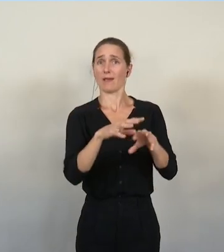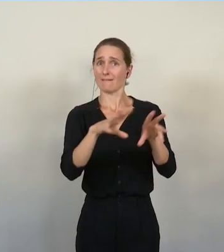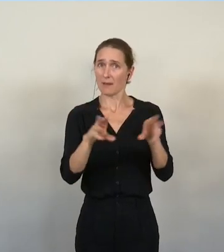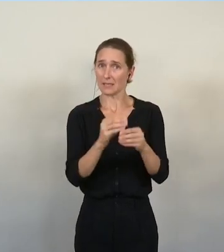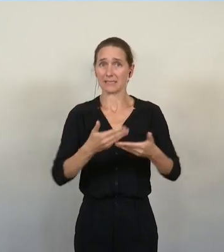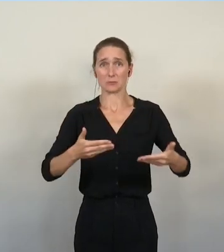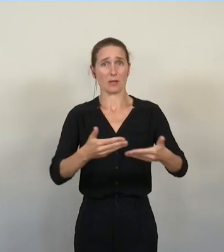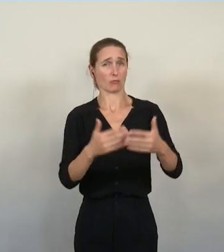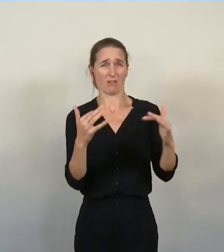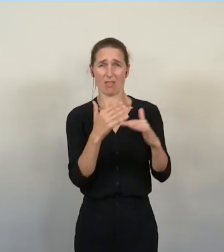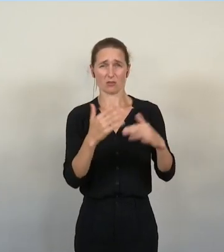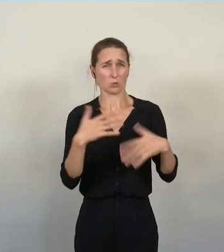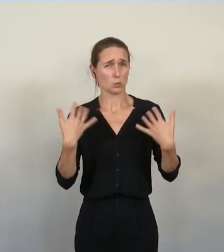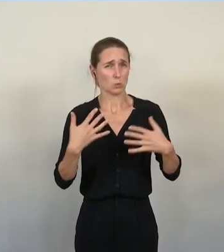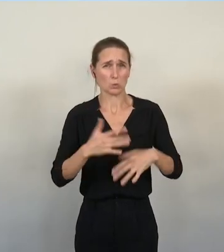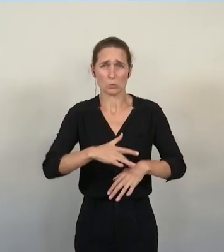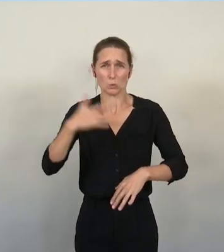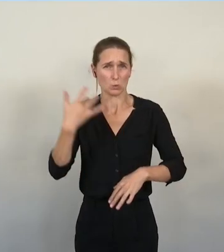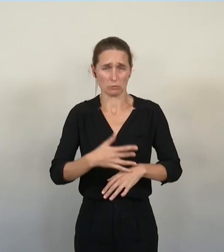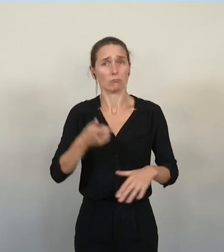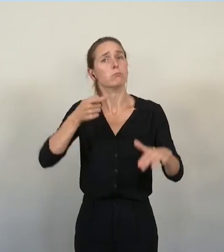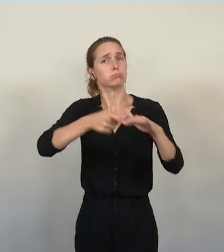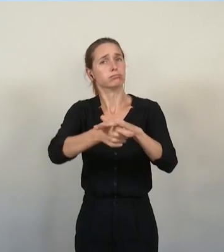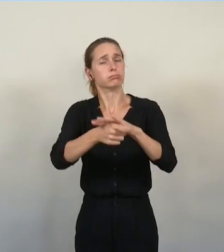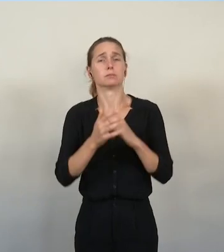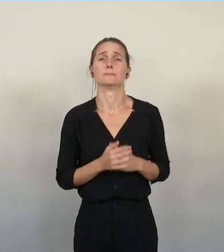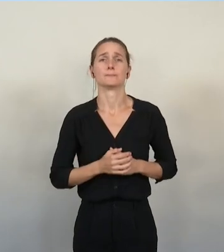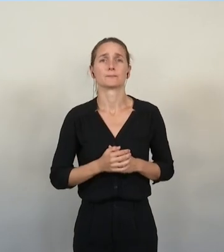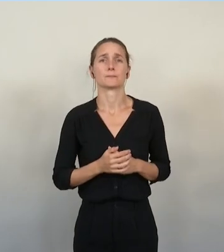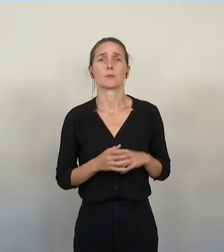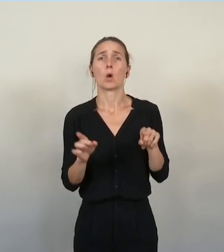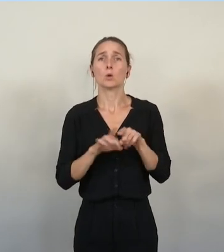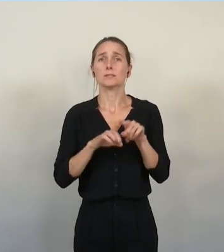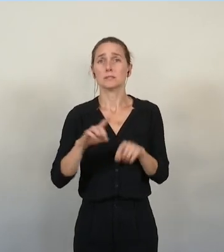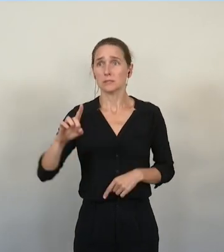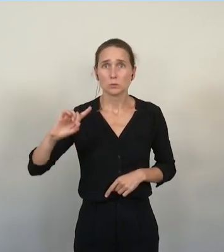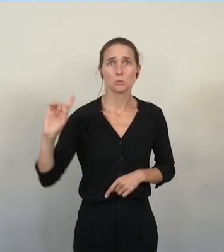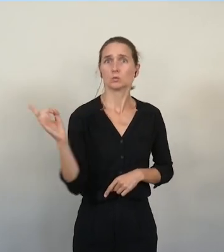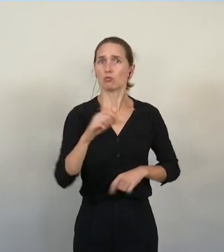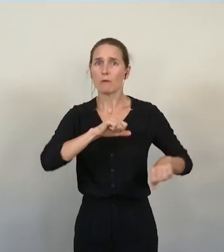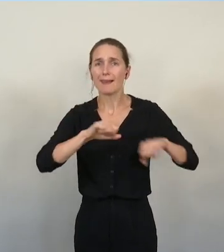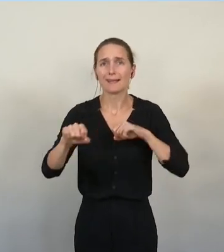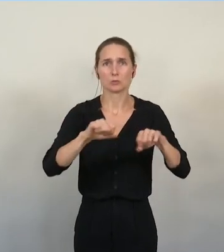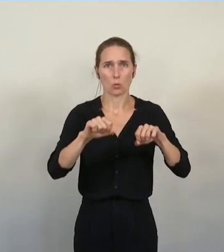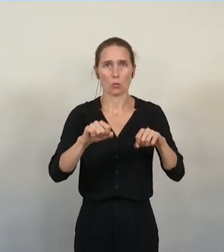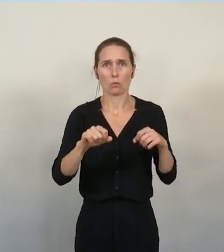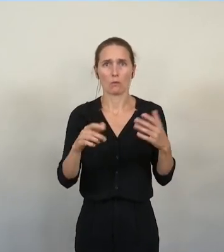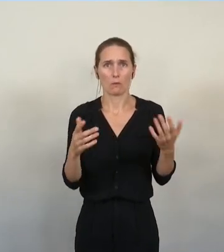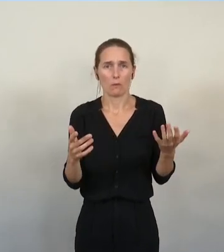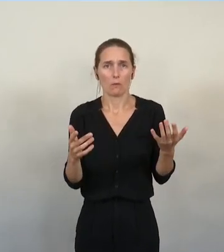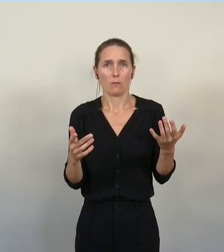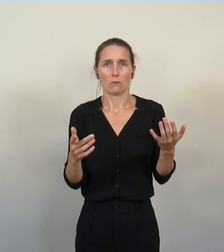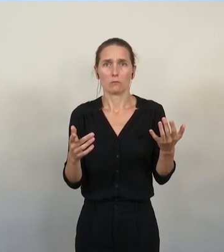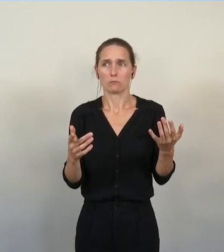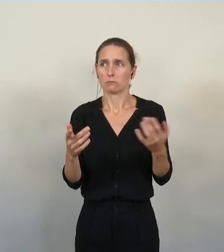précarité énergétique c'est le souci constant de l'articulation de toutes les actions que nous comptons mener avec justement les